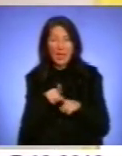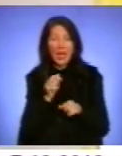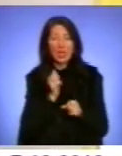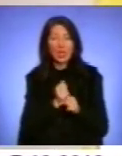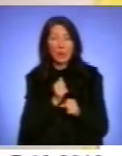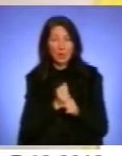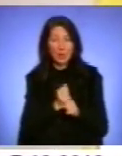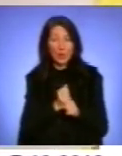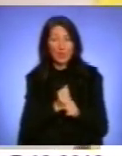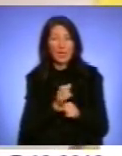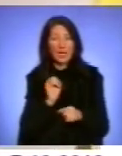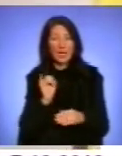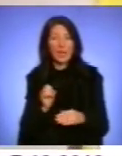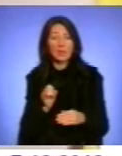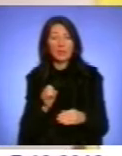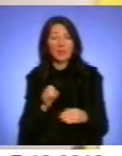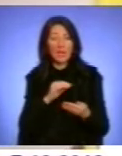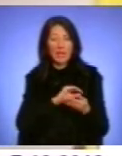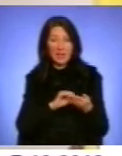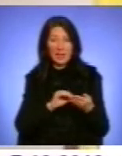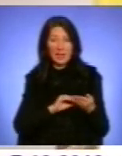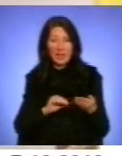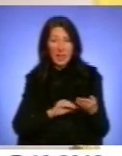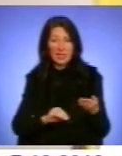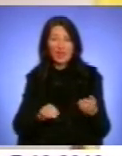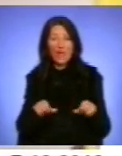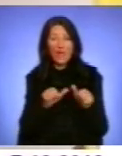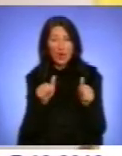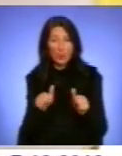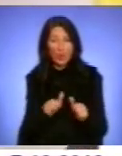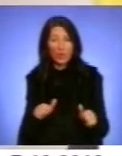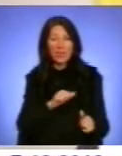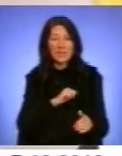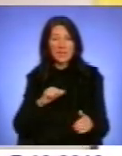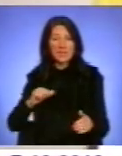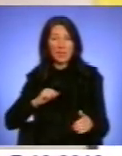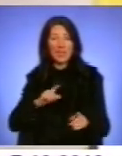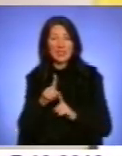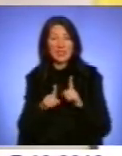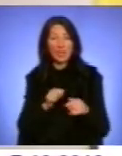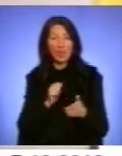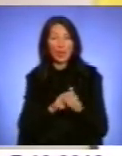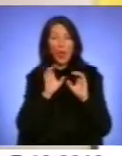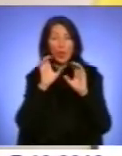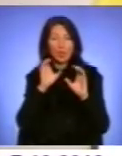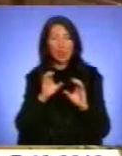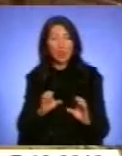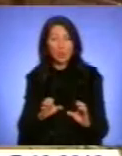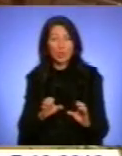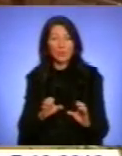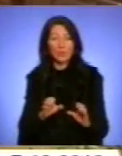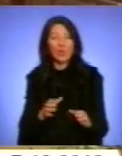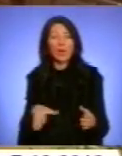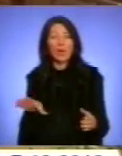напрацьовувати і текст формулювання самих змін до Конституції. А